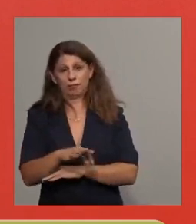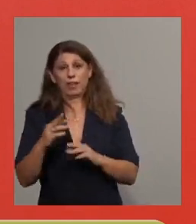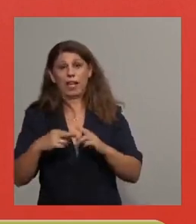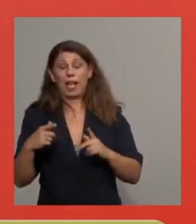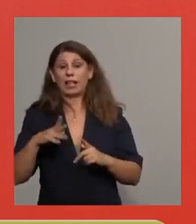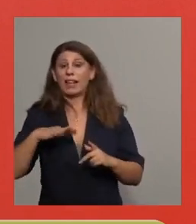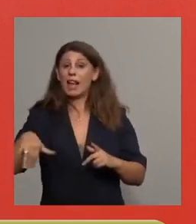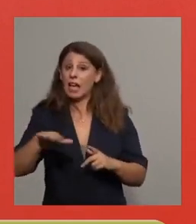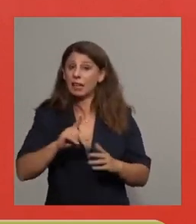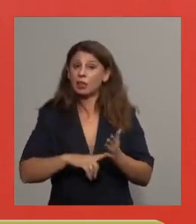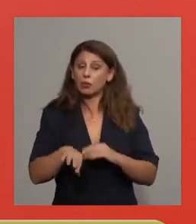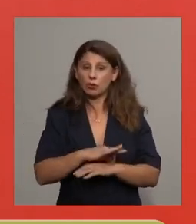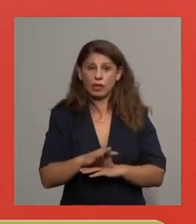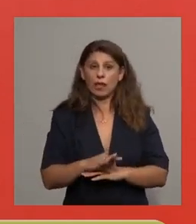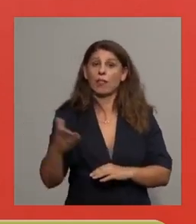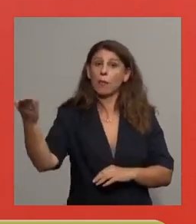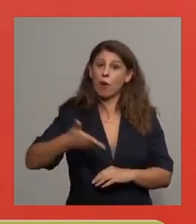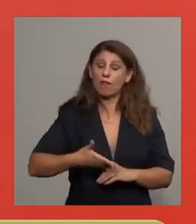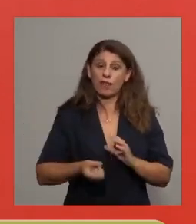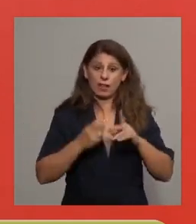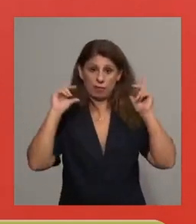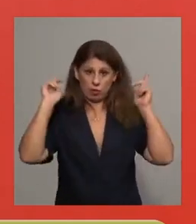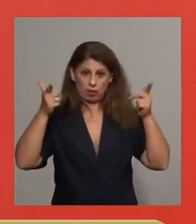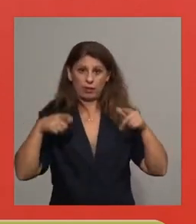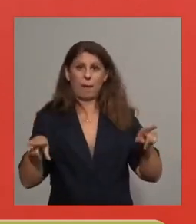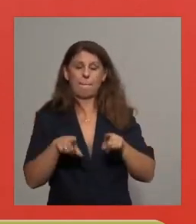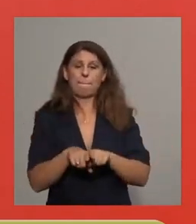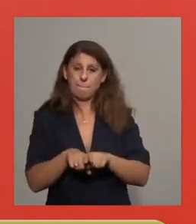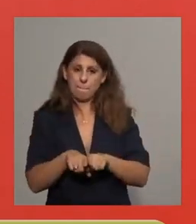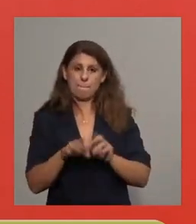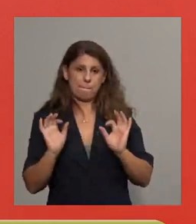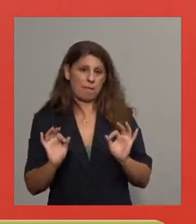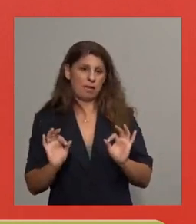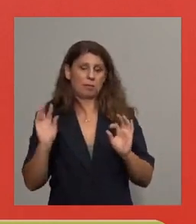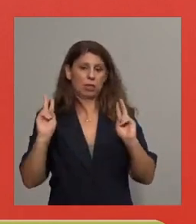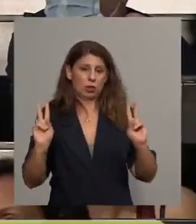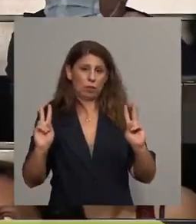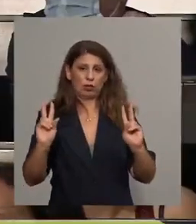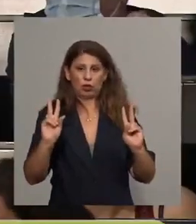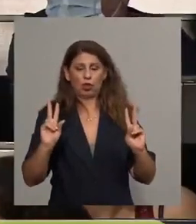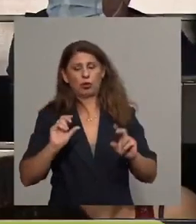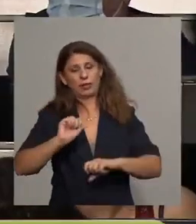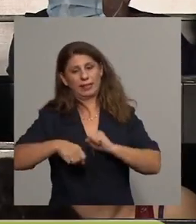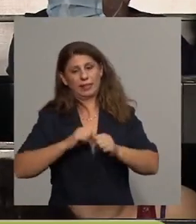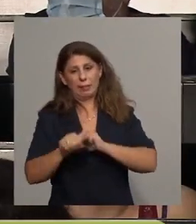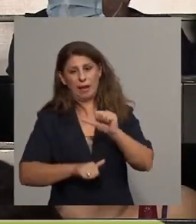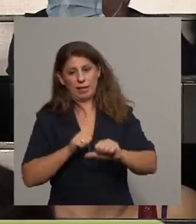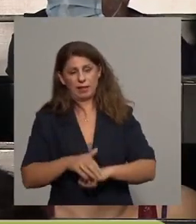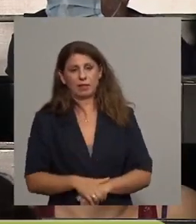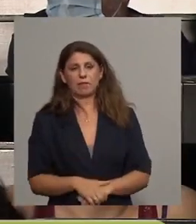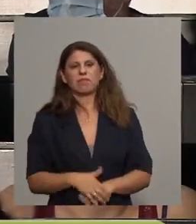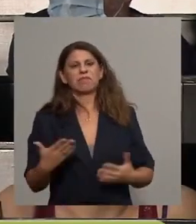αντιλαϊκά νομοσχέδια που έφερε η Νέα Δημοκρατία, μαζί φυσικά με το ΠΑΣΟΚ κοινάλ. Για να είμαστε